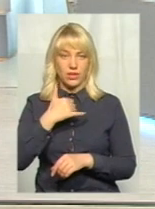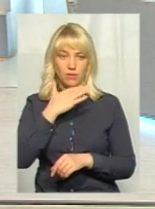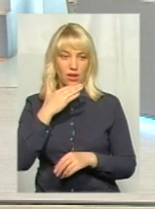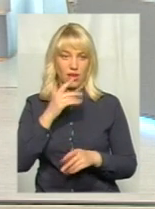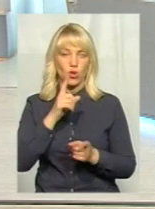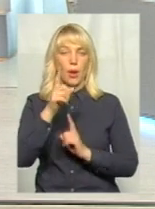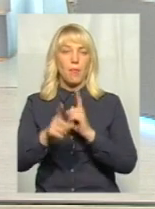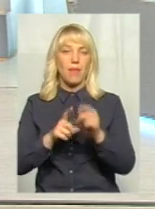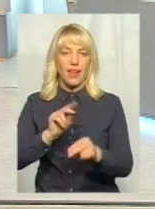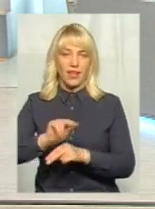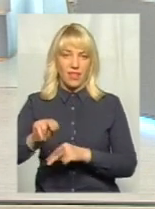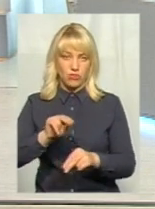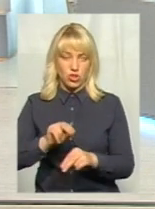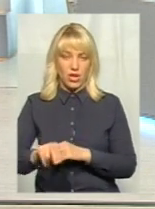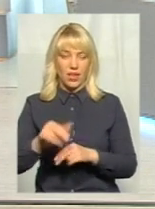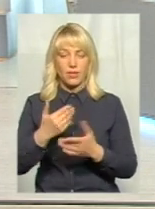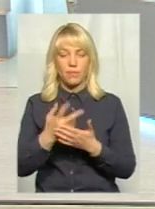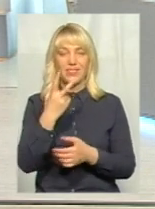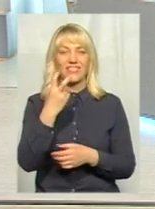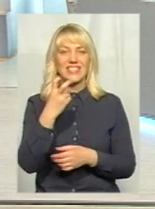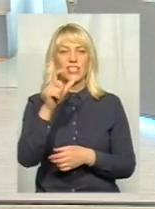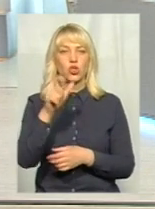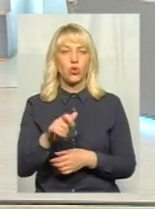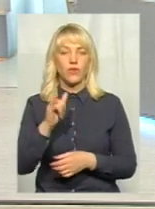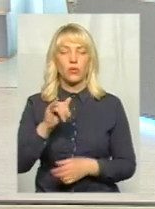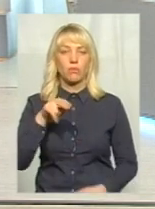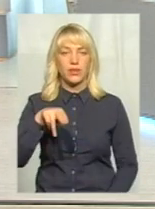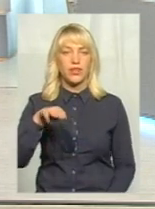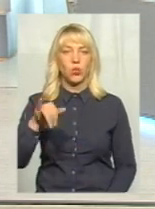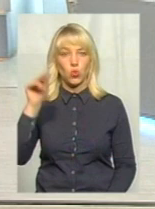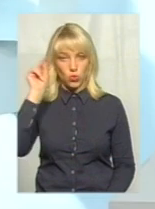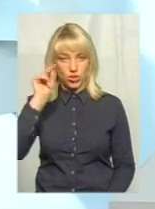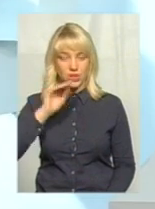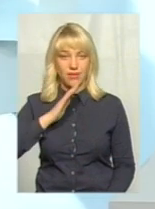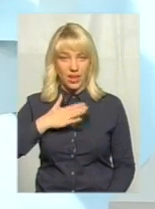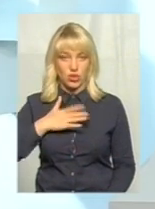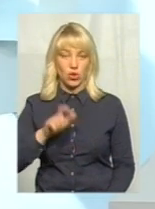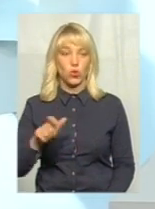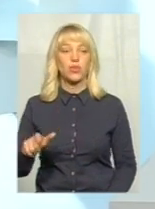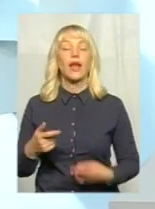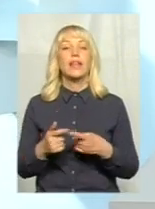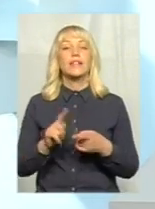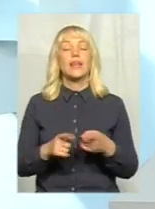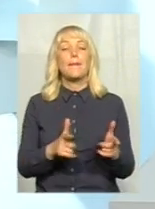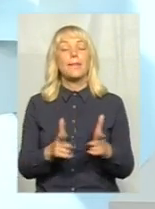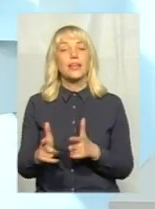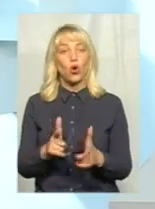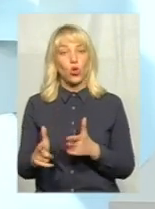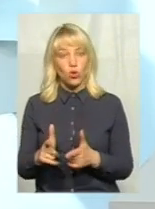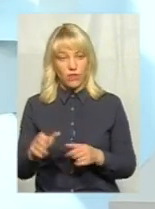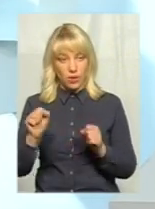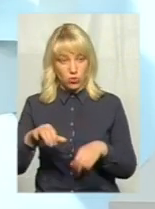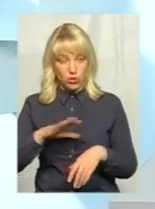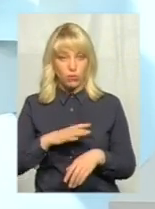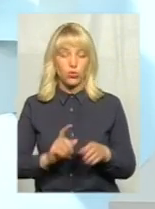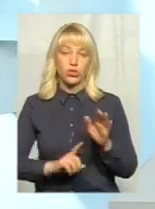більше 200 чоловік в наших училищах перенавчали. Це, по суті, може підготовка спочатку бути.